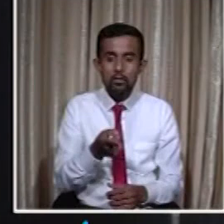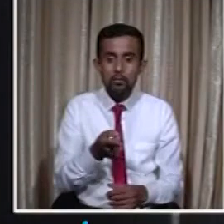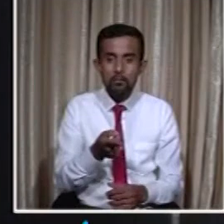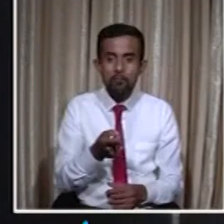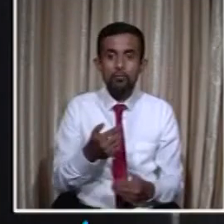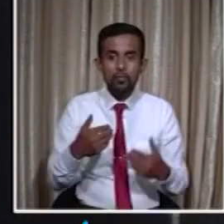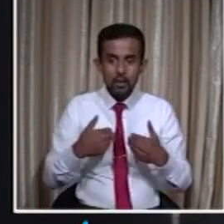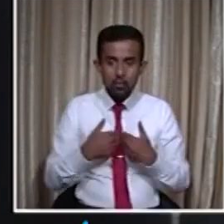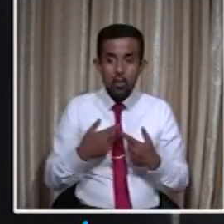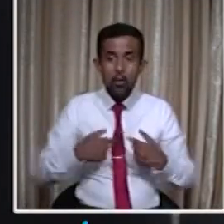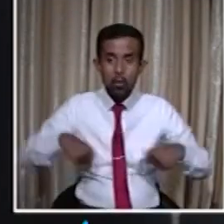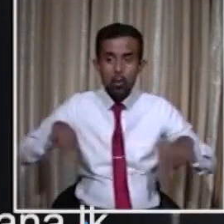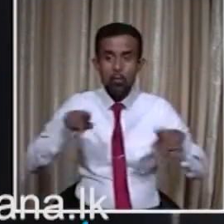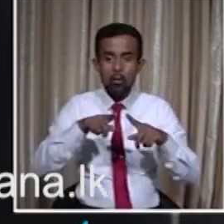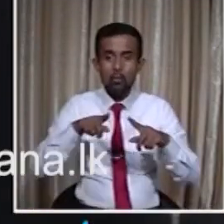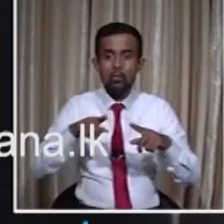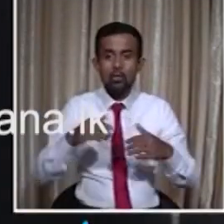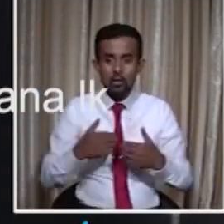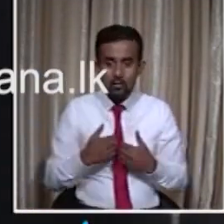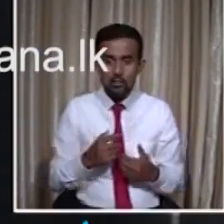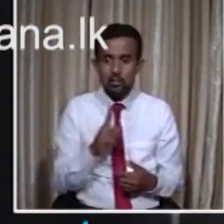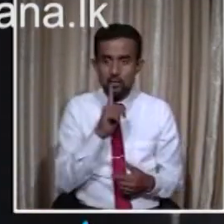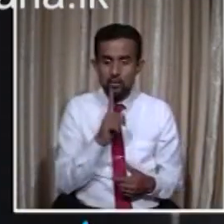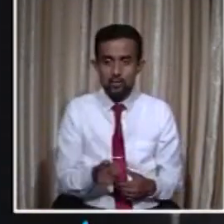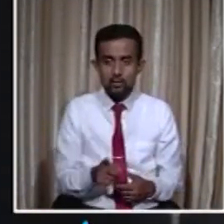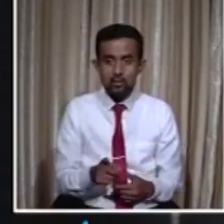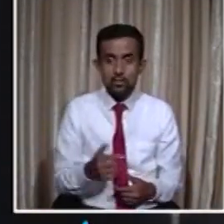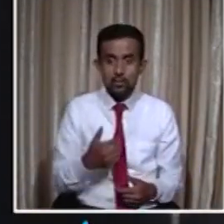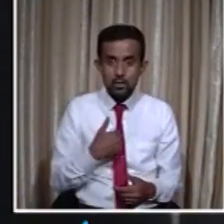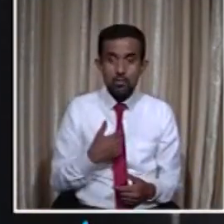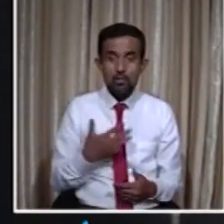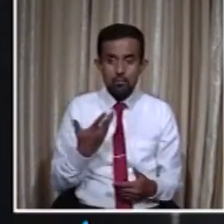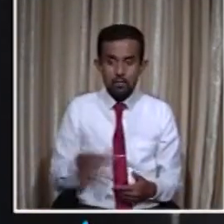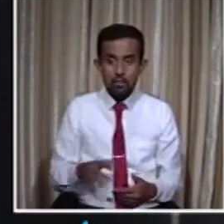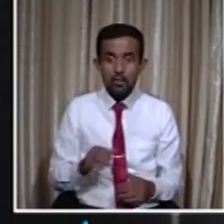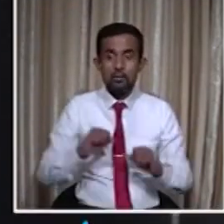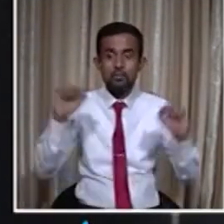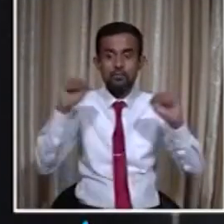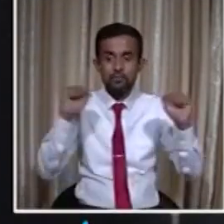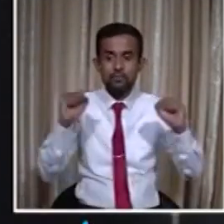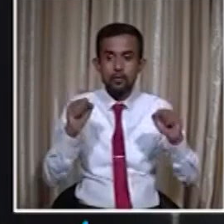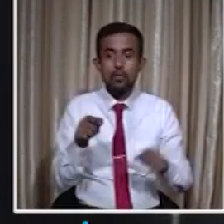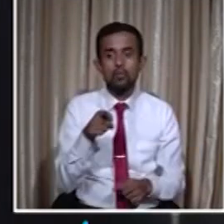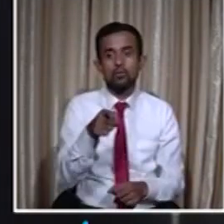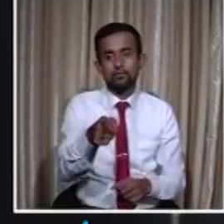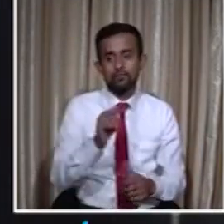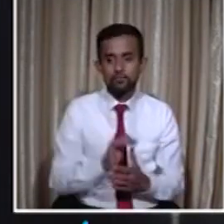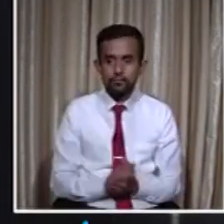අපි සියලු දෙනාම අපිත් කියන්නේ. අපිටත් සිද්ධ වෙන්නේ අරගල කරන්න ඕන නැතන්දි.